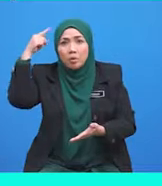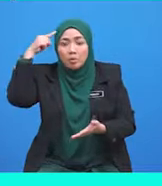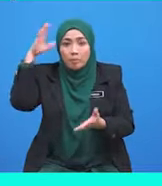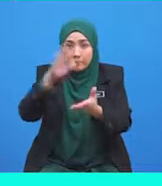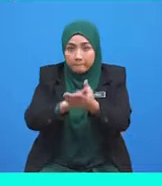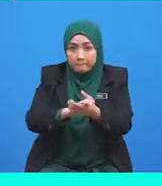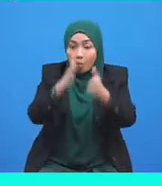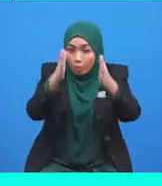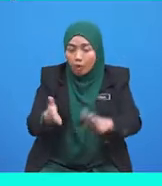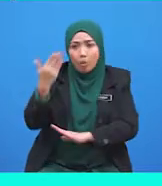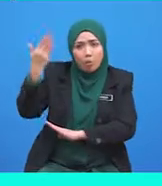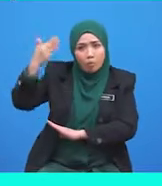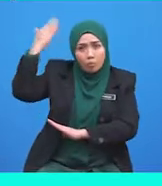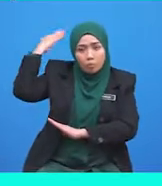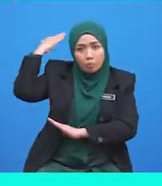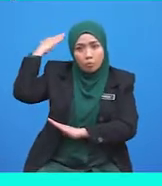masyarakat zaman prasejarah.